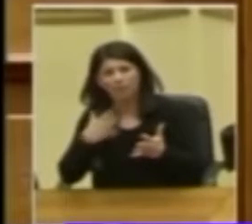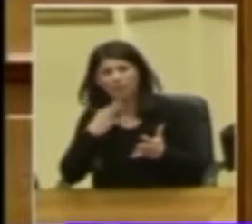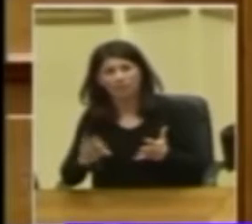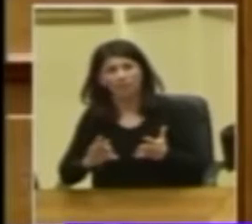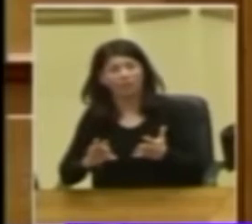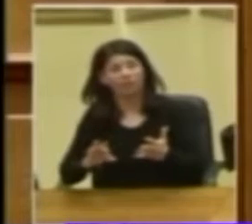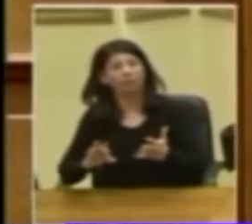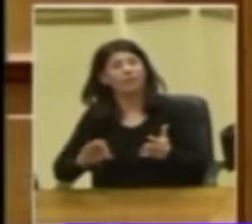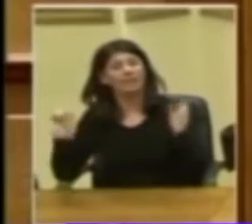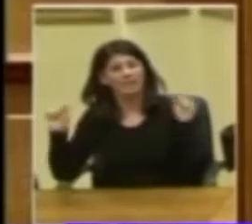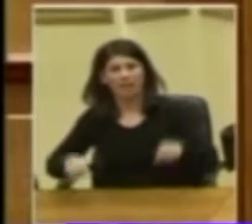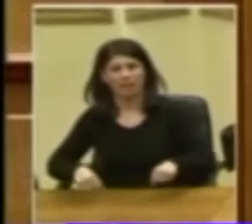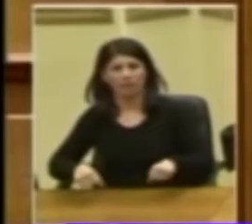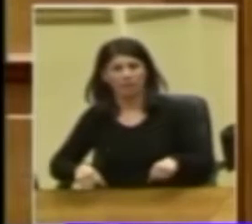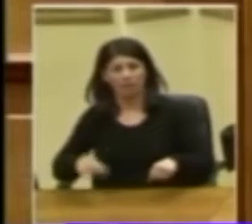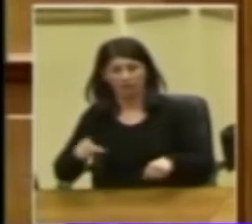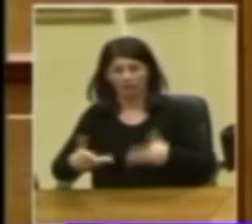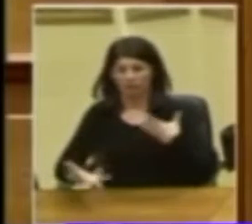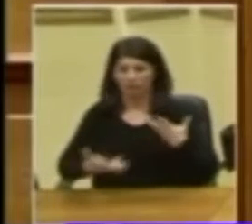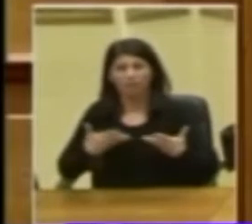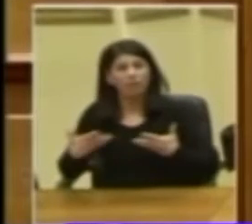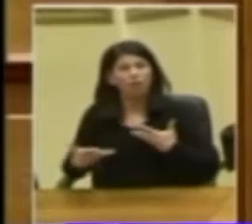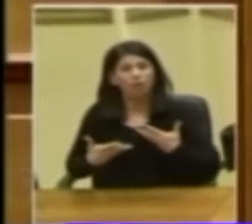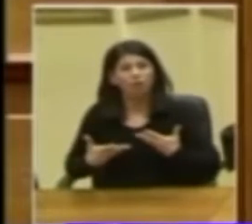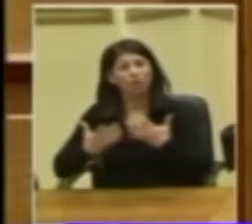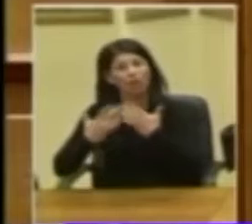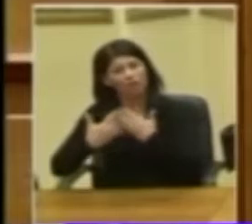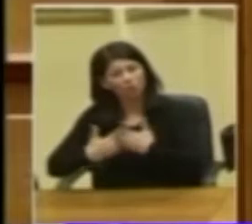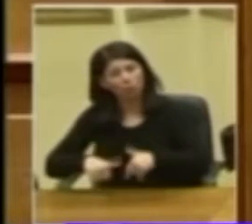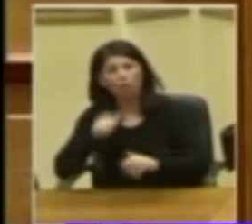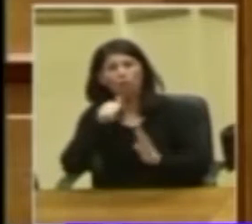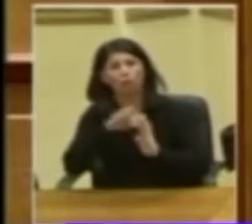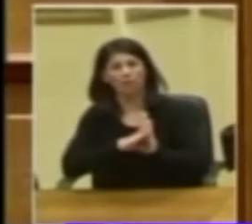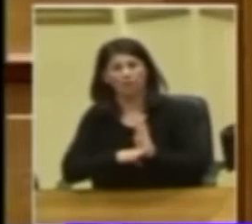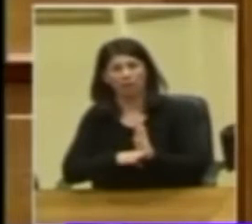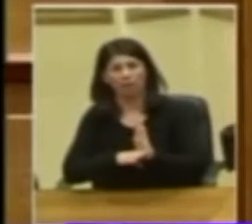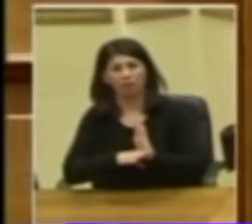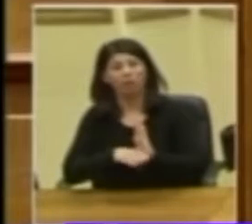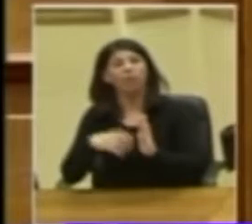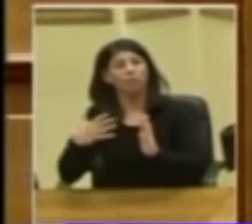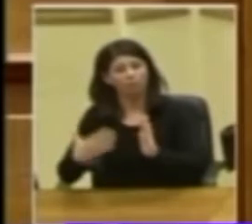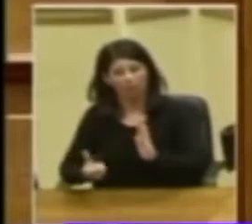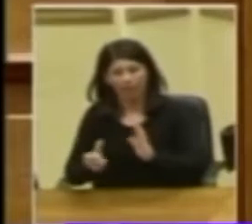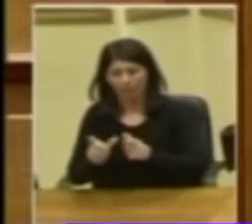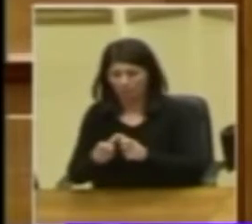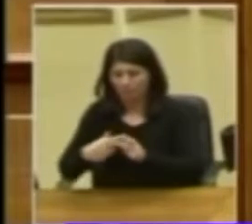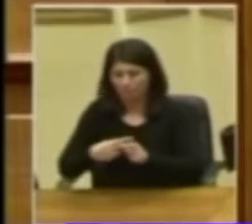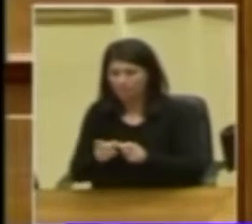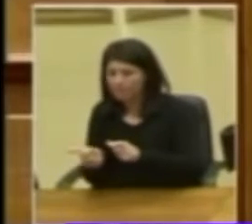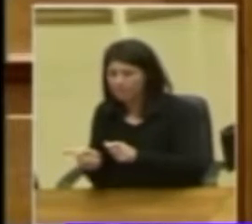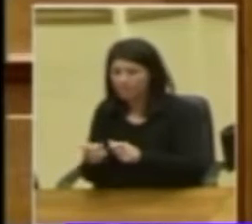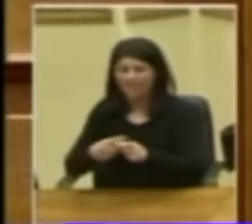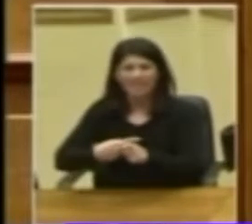δυνατή συνένεση για ένα σύγχρονο και λειτουργικό Σύνταγμα που θα είναι η πηξίδα